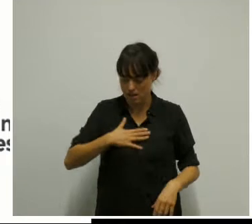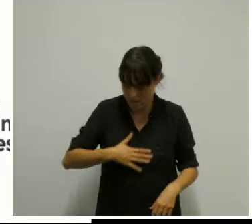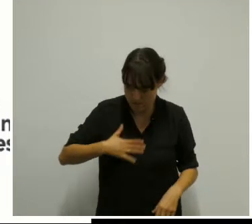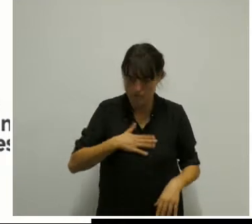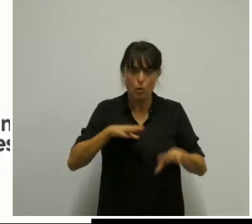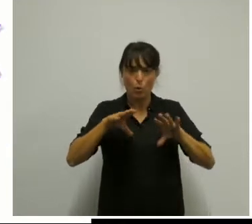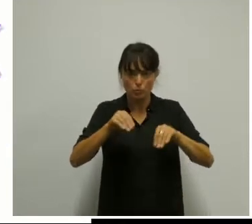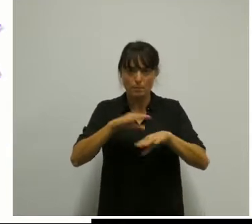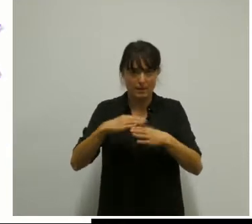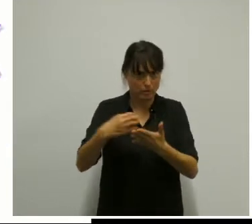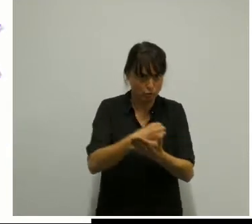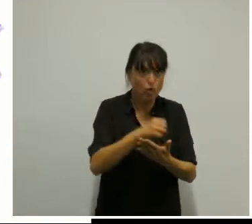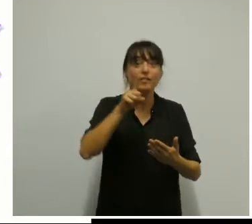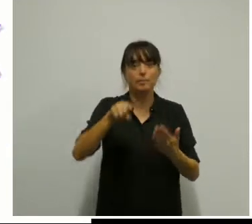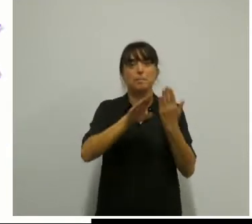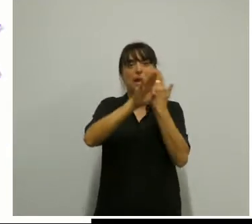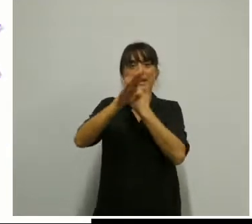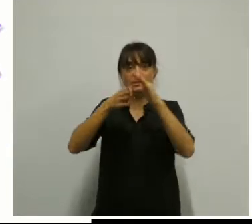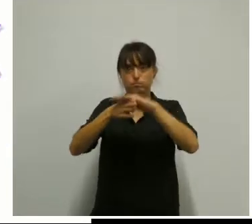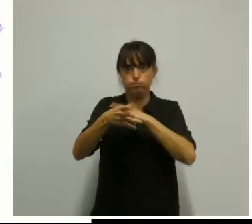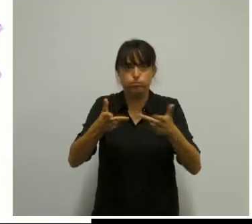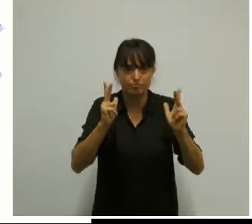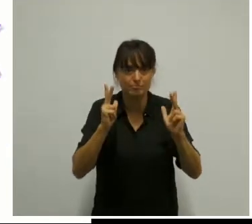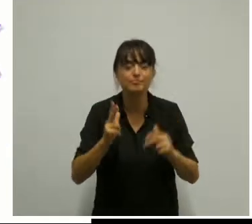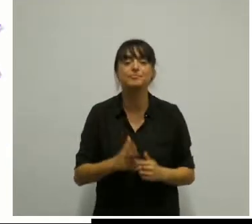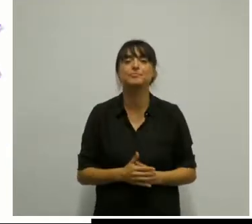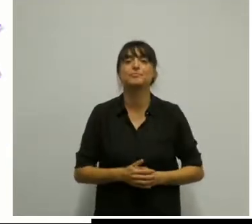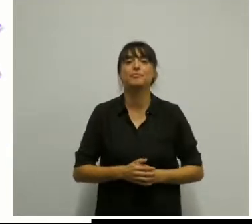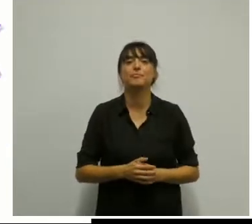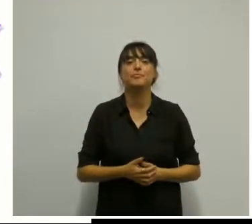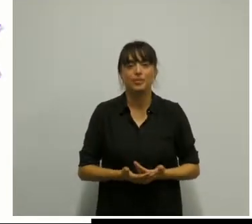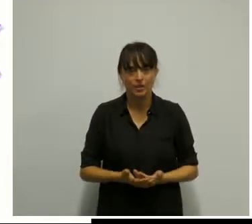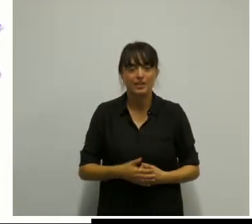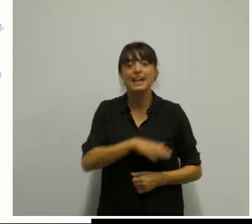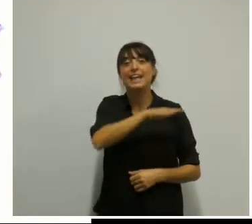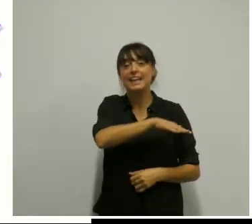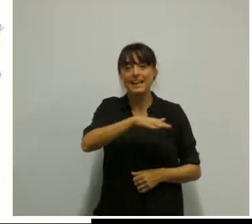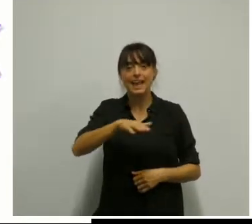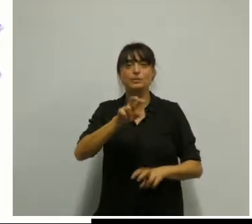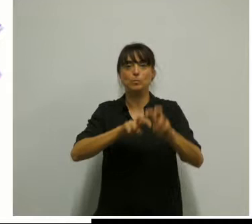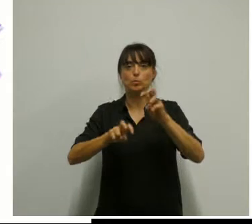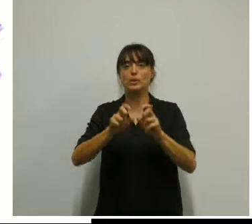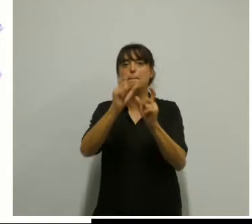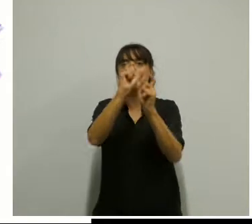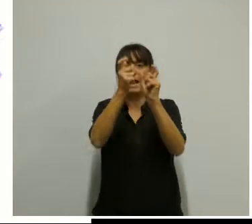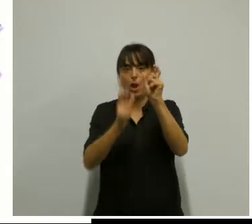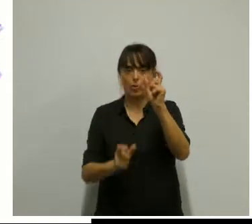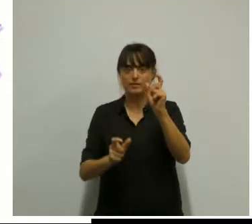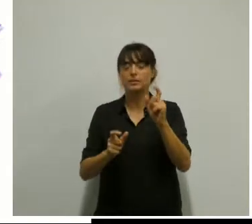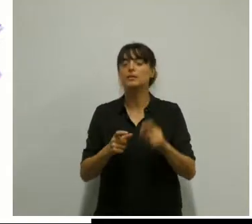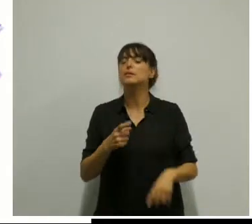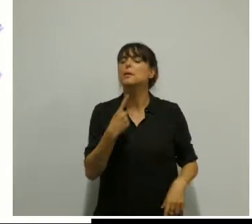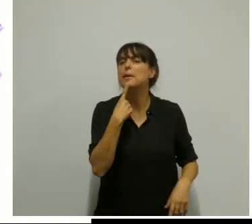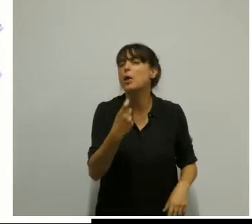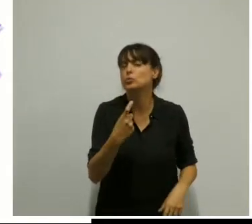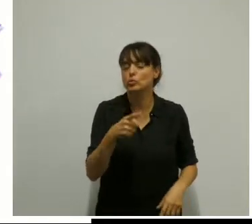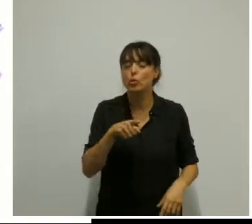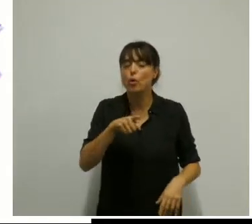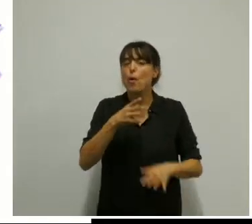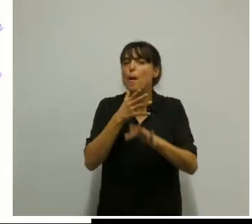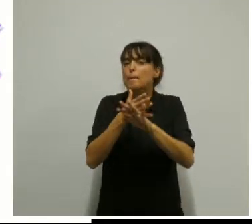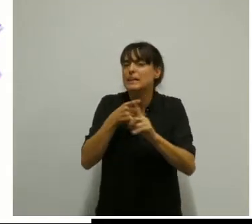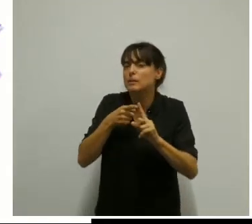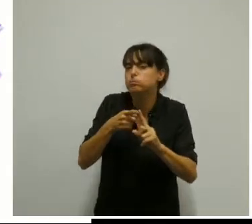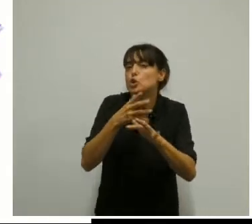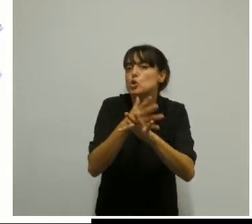ús als veïns del barri. No? Amb els nens vam buscar paraules, un pati perquè és, només és per jugar. Ostres, des